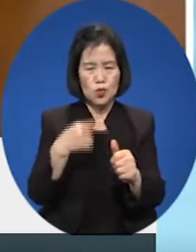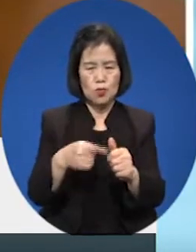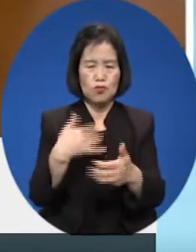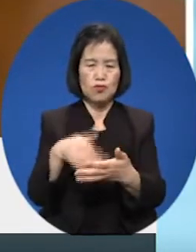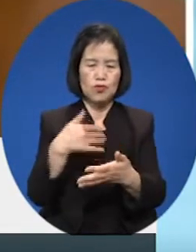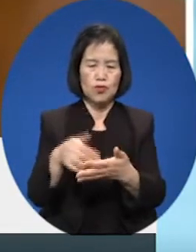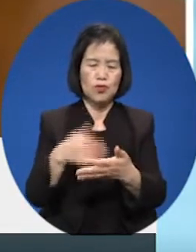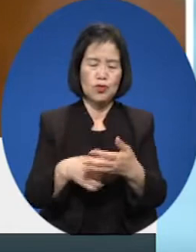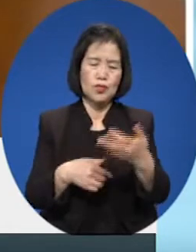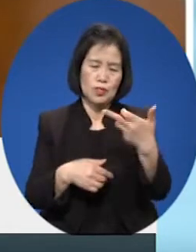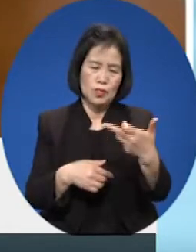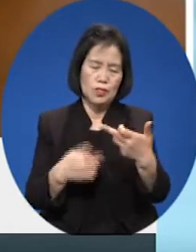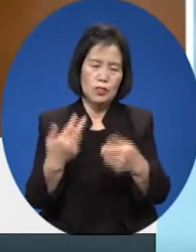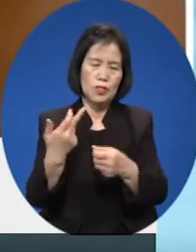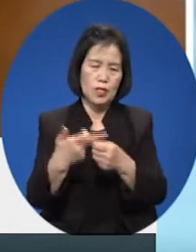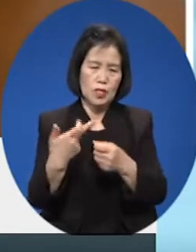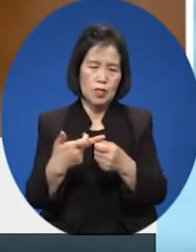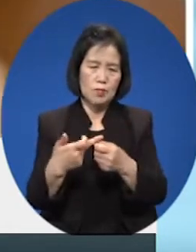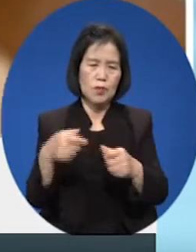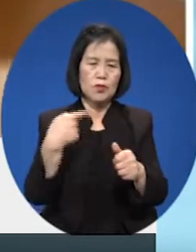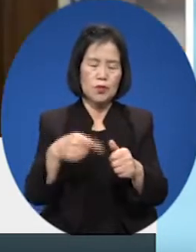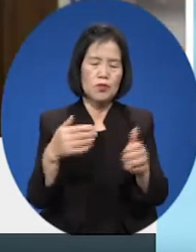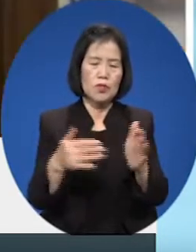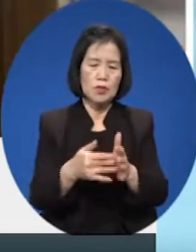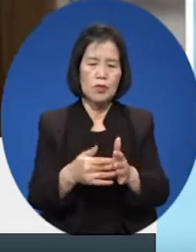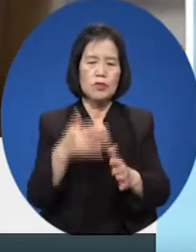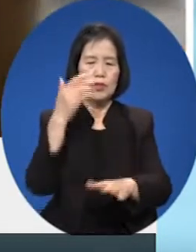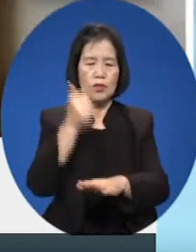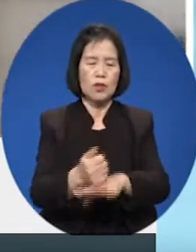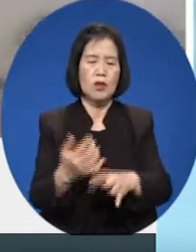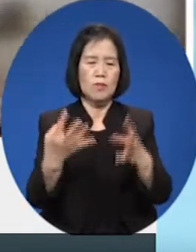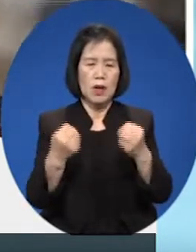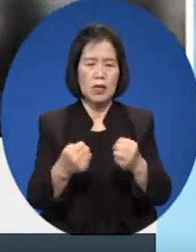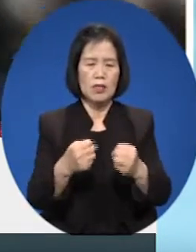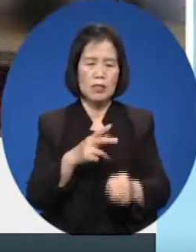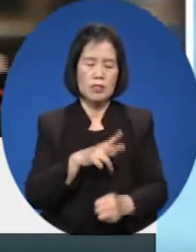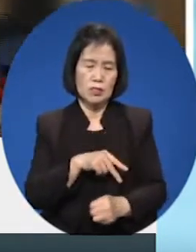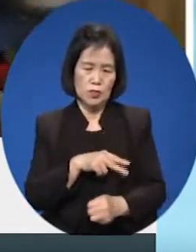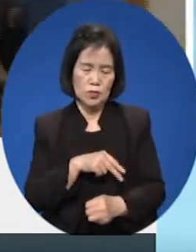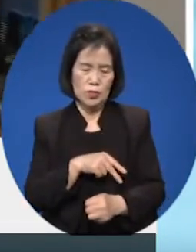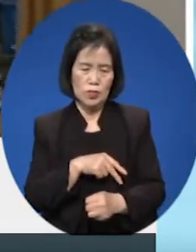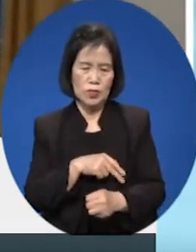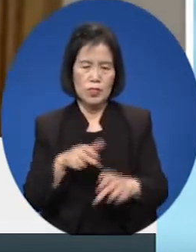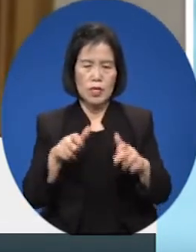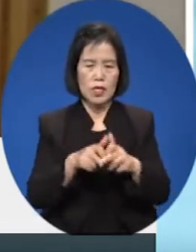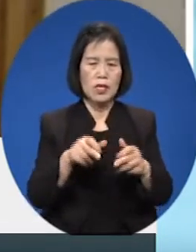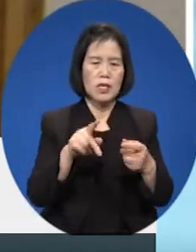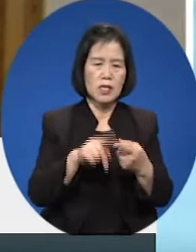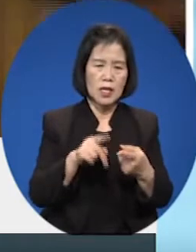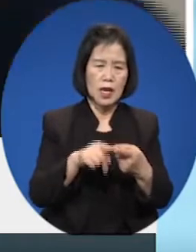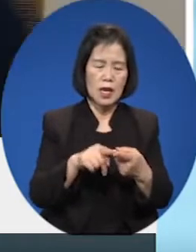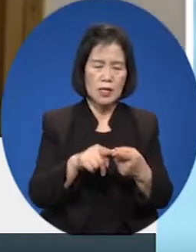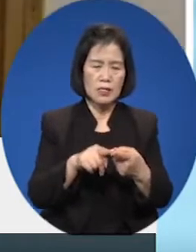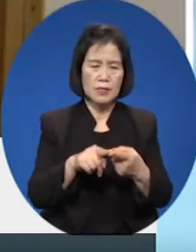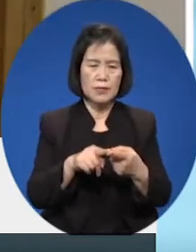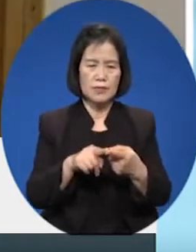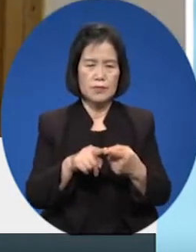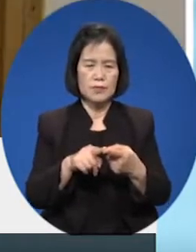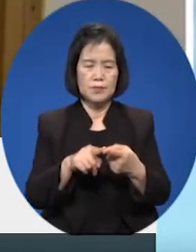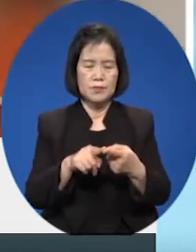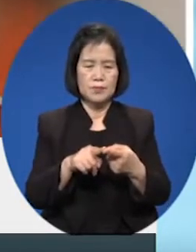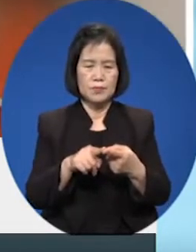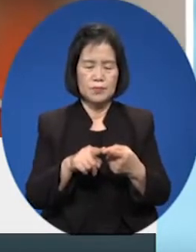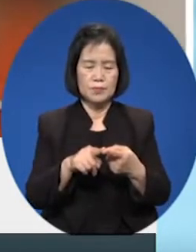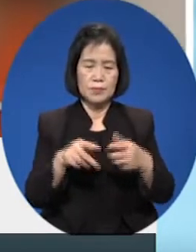실시를 했고요. 그 결과 많은 의원님들이 장애인에 대한 정말 우리가 어떻게